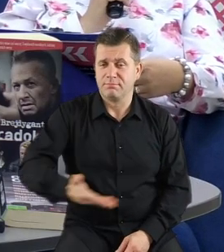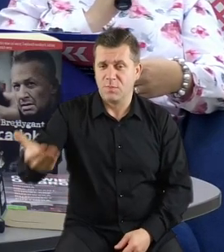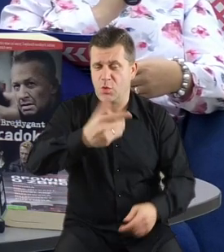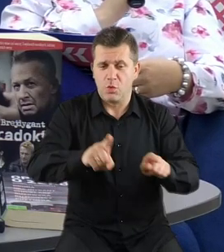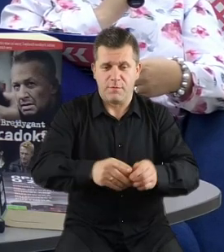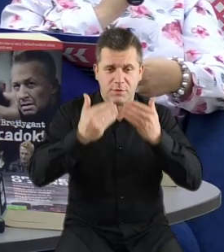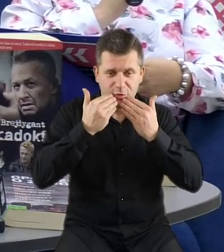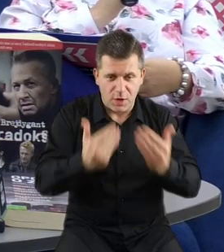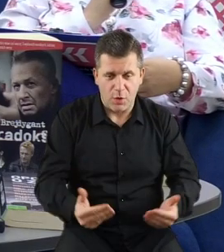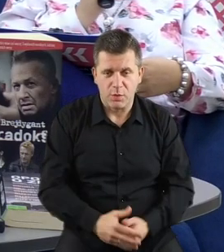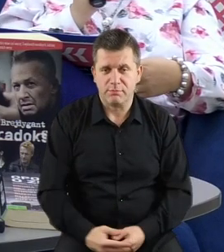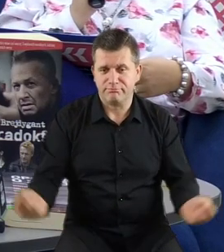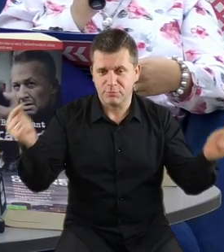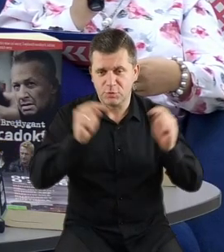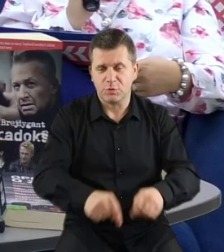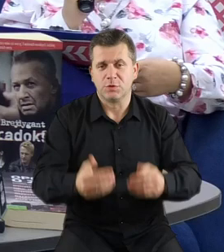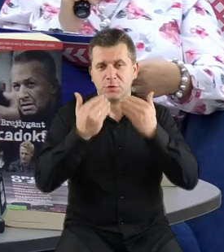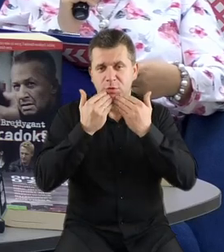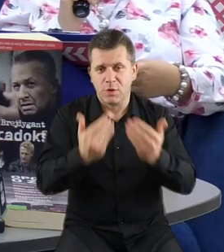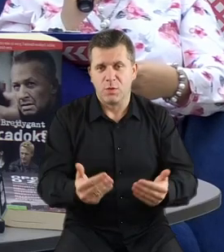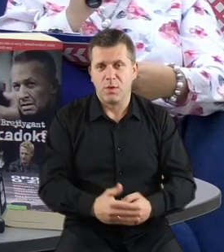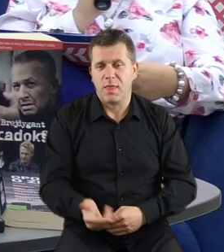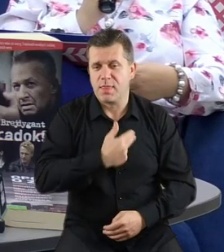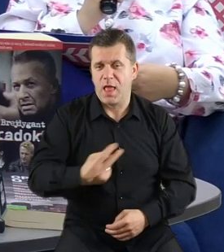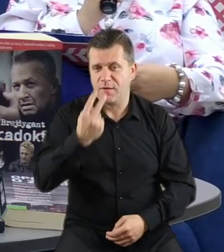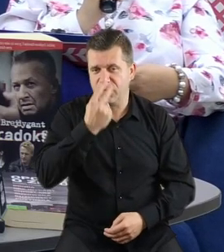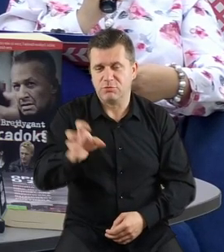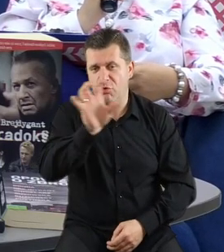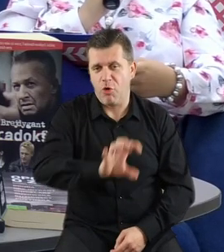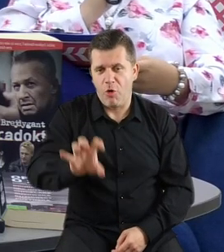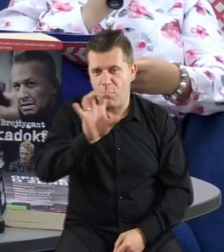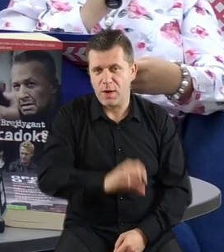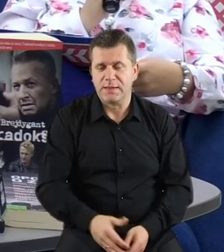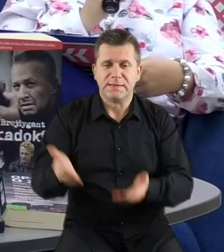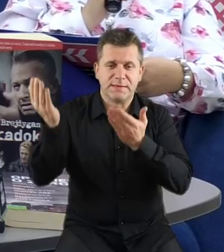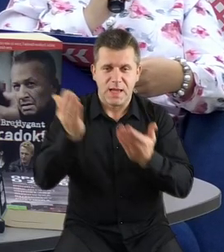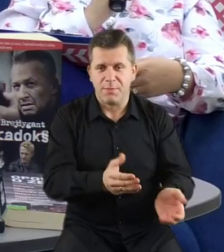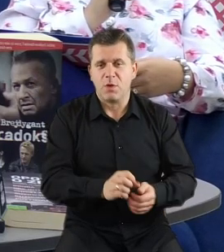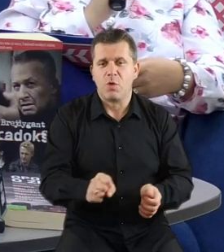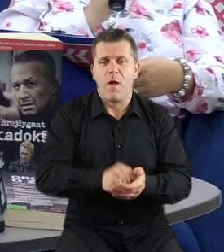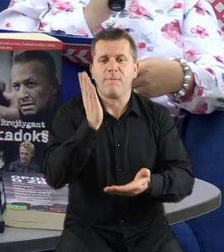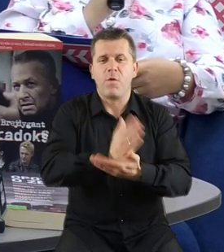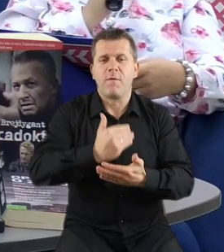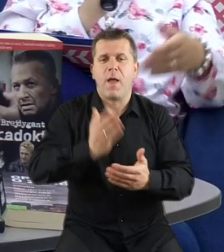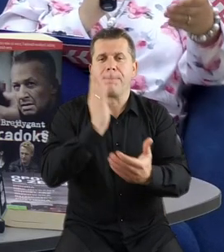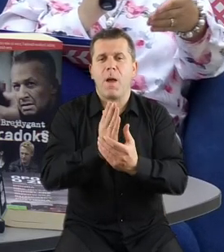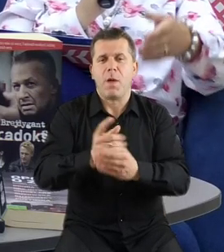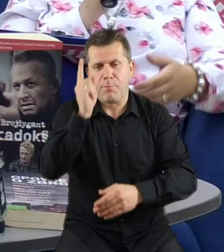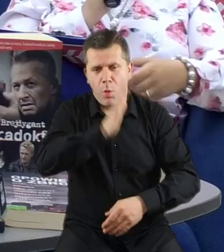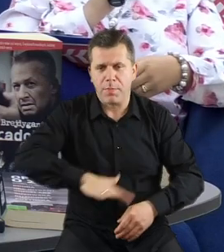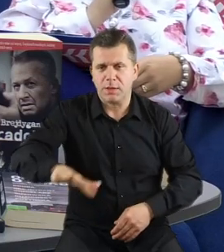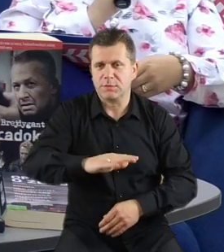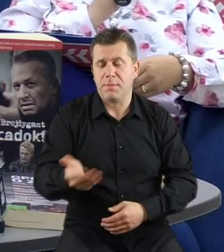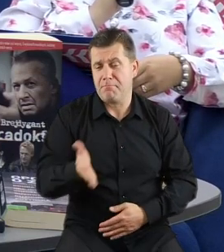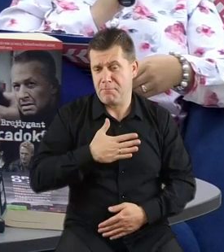Państwu również dziękuję za przybycie, dziękuję naszym widzom, którzy nas oglądali. Zapraszamy jak zwykle do Wojewódzkiej Biblioteki Publicznej. Jak